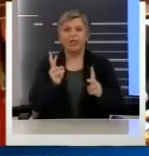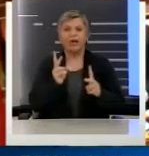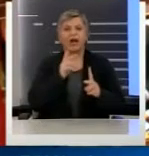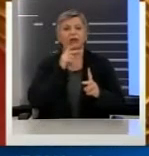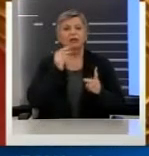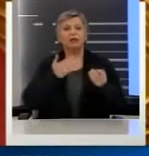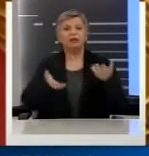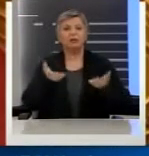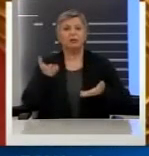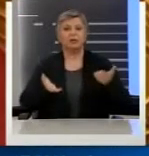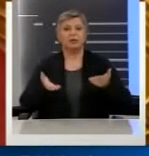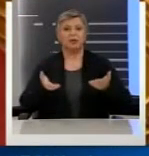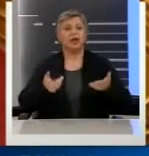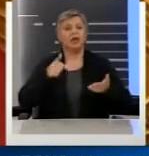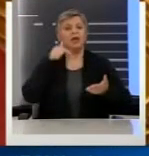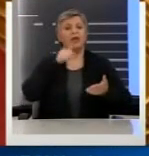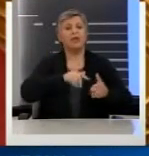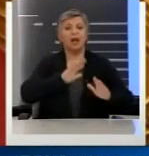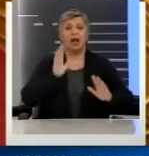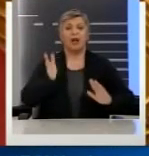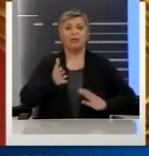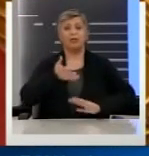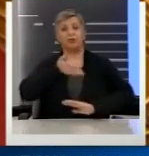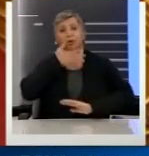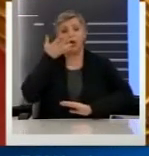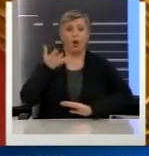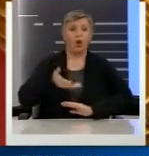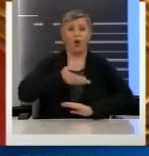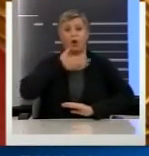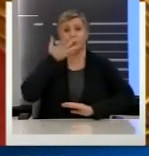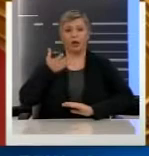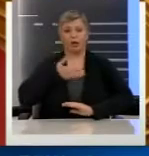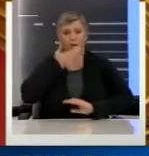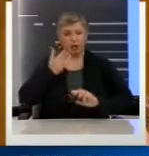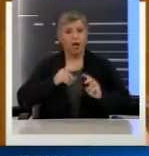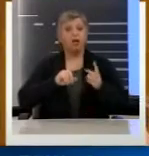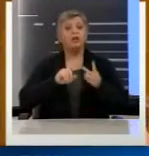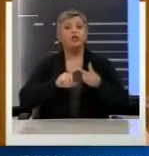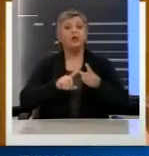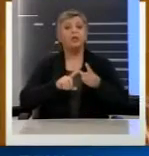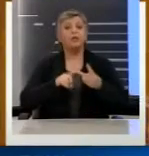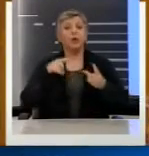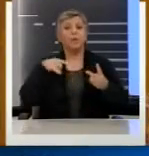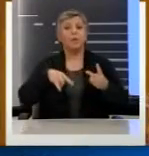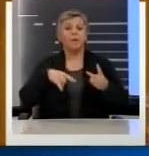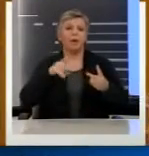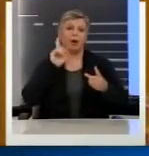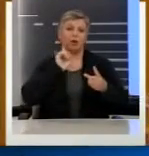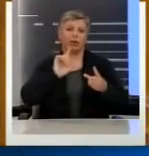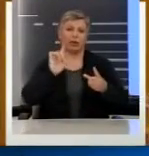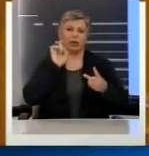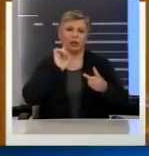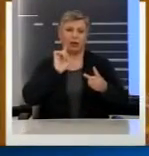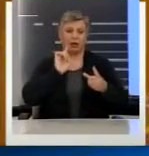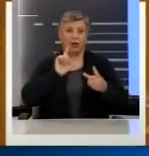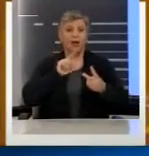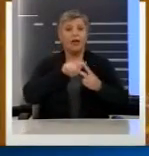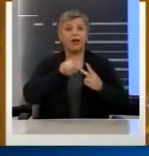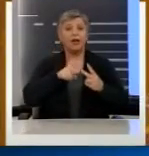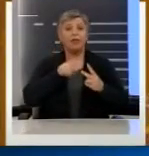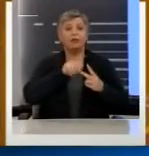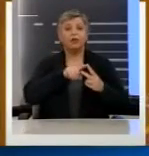υπάρχει πολιτικό κήρυγμα από άμβονος, και επίσης την κυρία Παπακώστα, σε αυτό το ζήτημα το πολύ κρίσιμο, στο